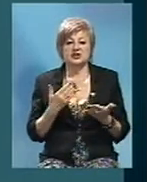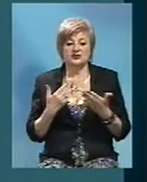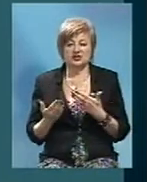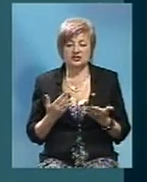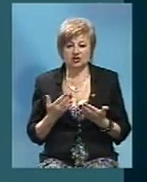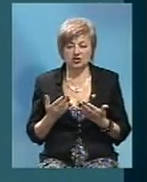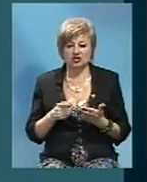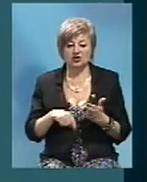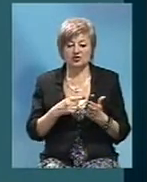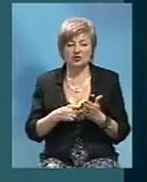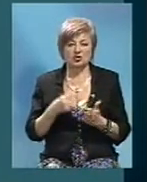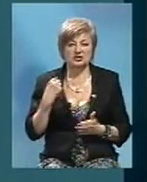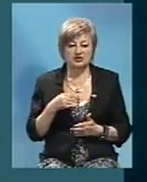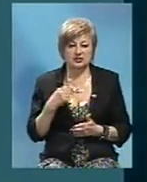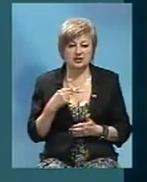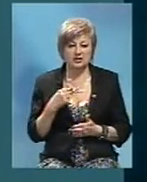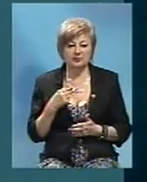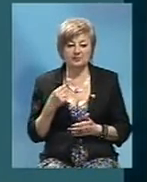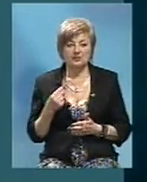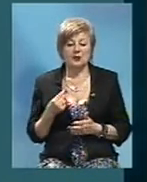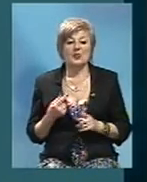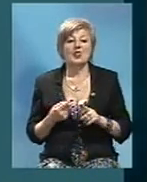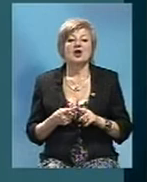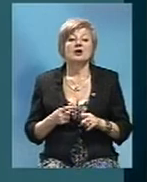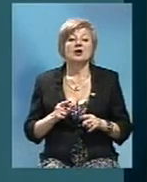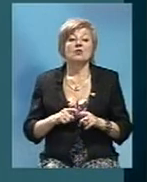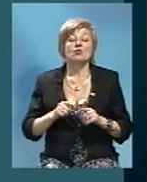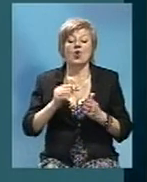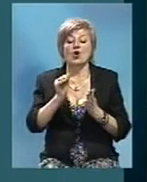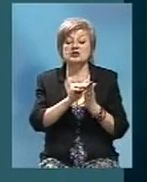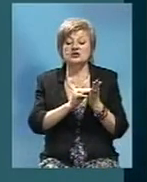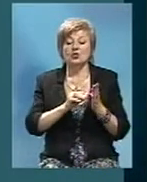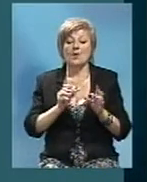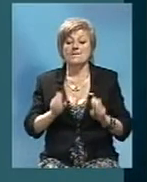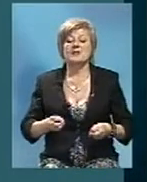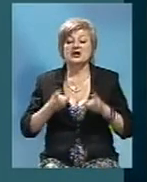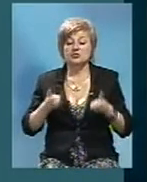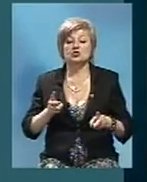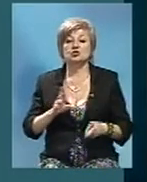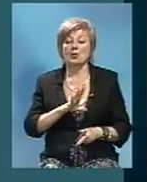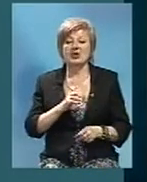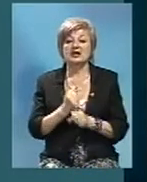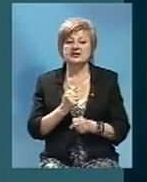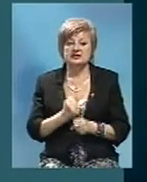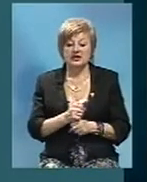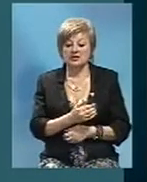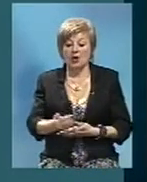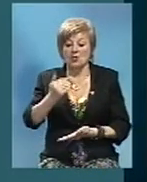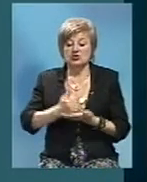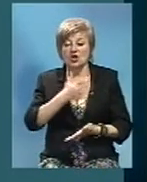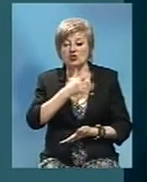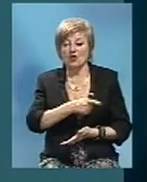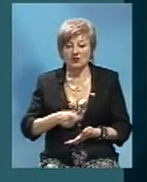Запоріжжі. Адже проаналізувавши дані про статистику злочинів, що були скоєні в місті останнім часом,